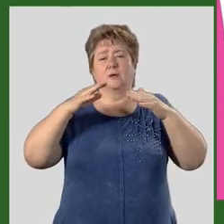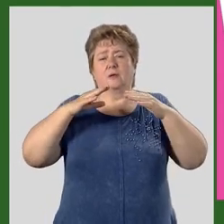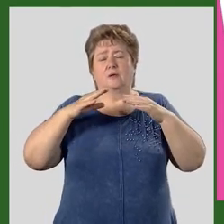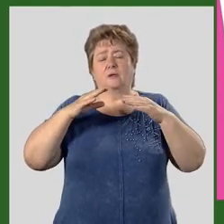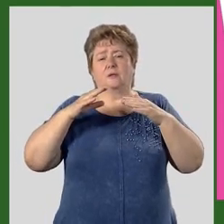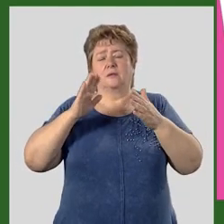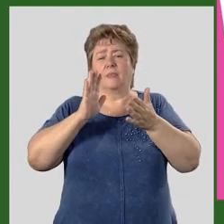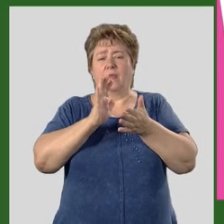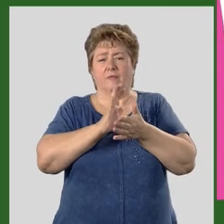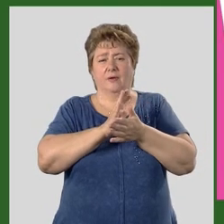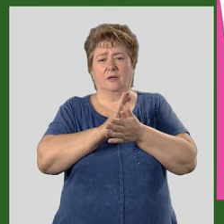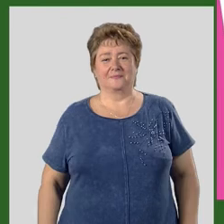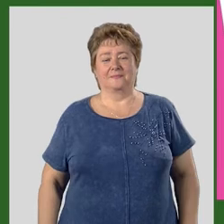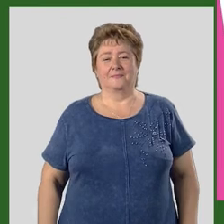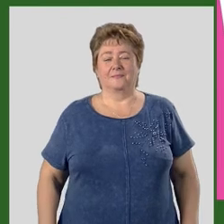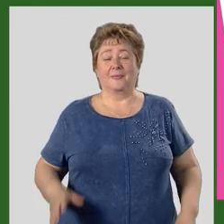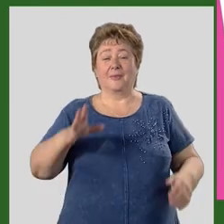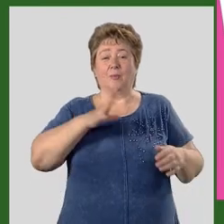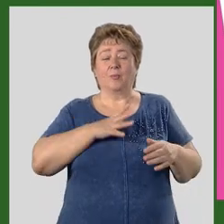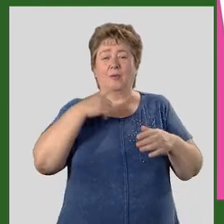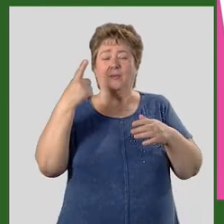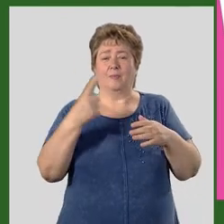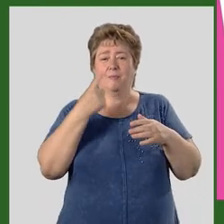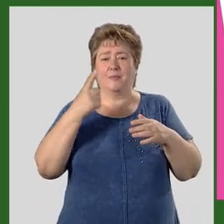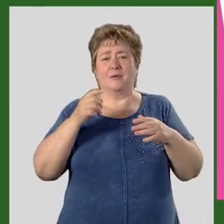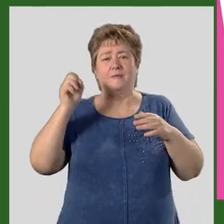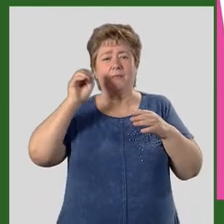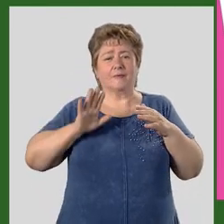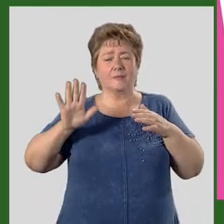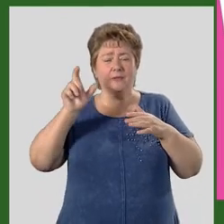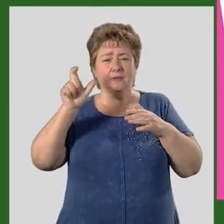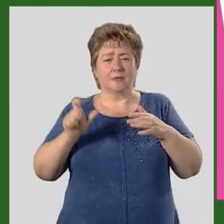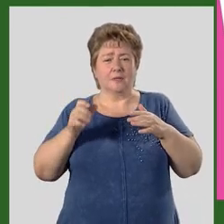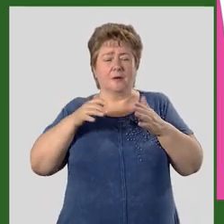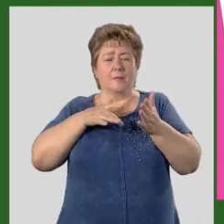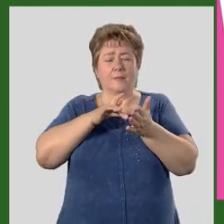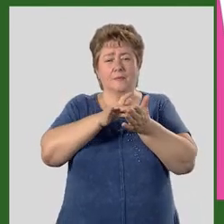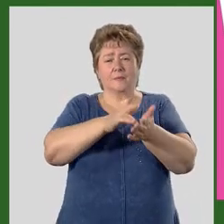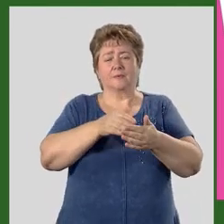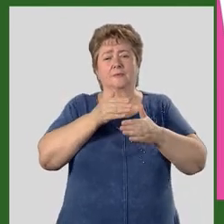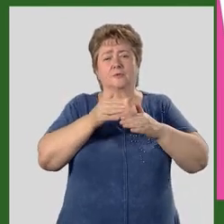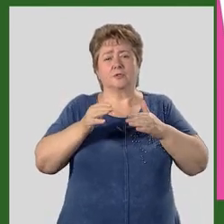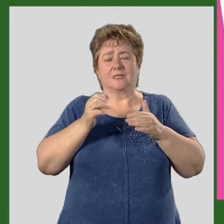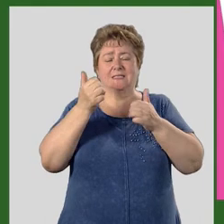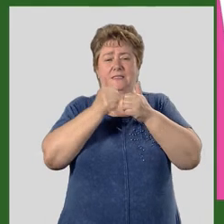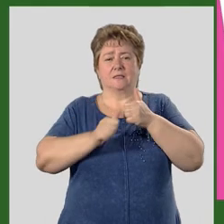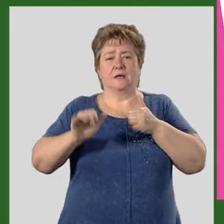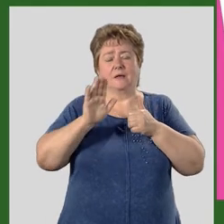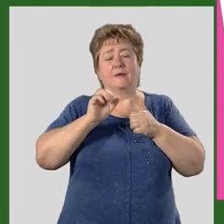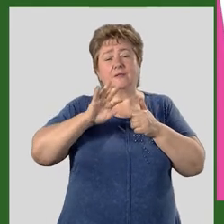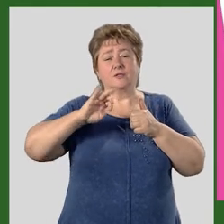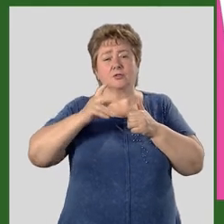атмосферными давлениями. Был первым европейцем, прошедший в часть центрального